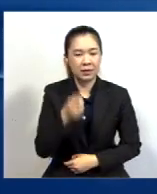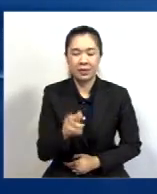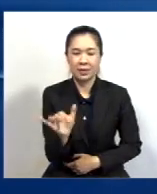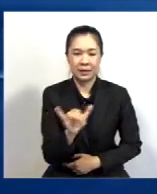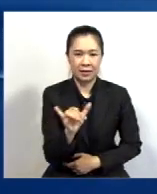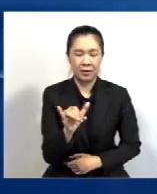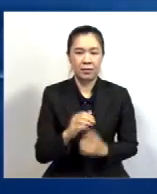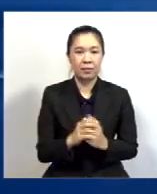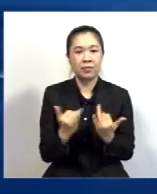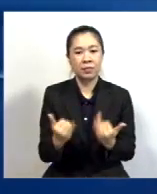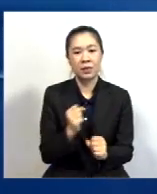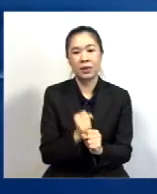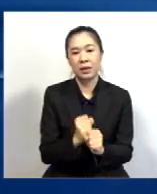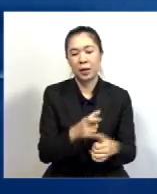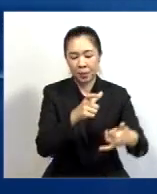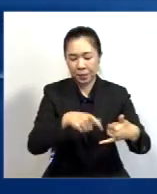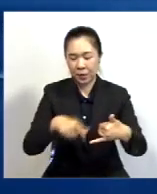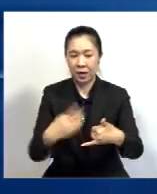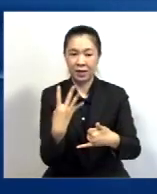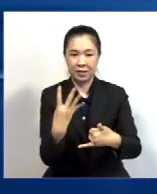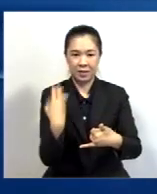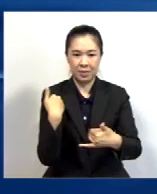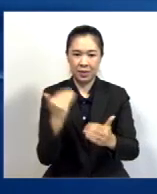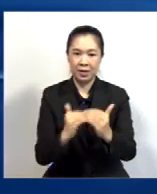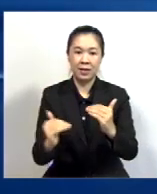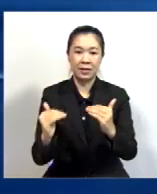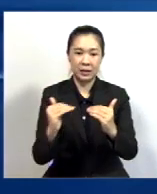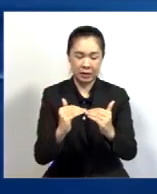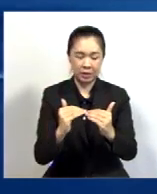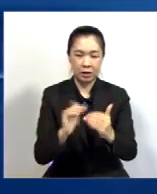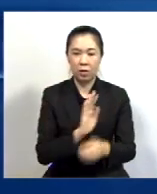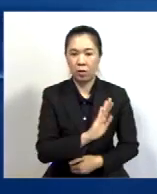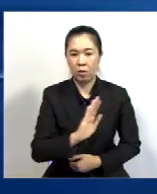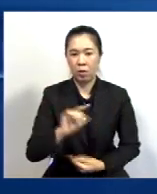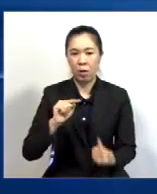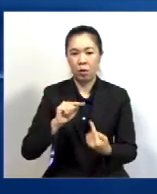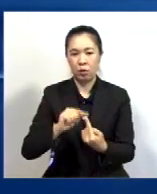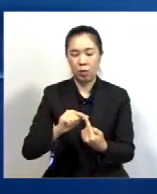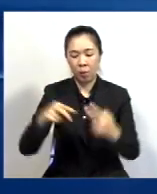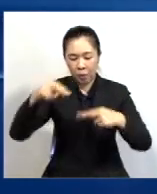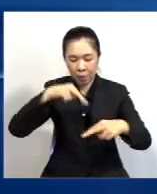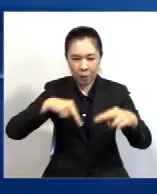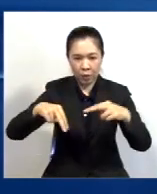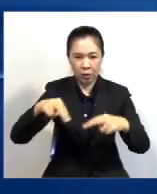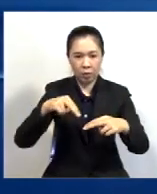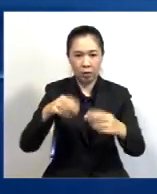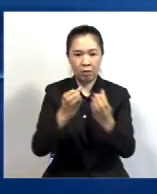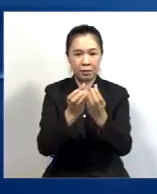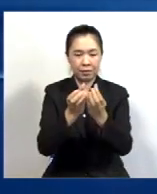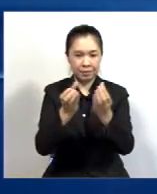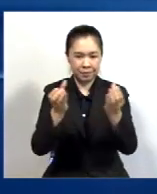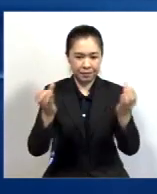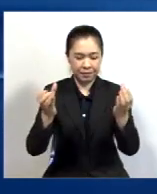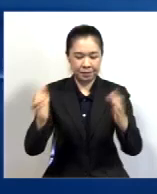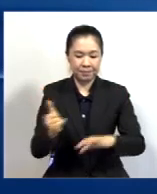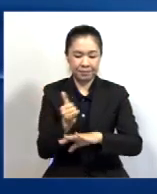ได้ว่าการทำของผู้ร้องทั้ง4เป็นการใช้สิทธิหรือเสรีภาพเพื่อล้มล้างการปกครองระบอบประชาธิปไตยอันมีพระกษั